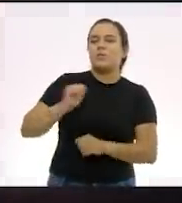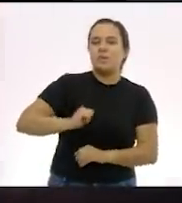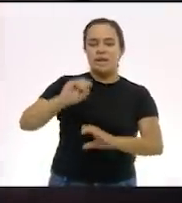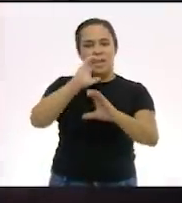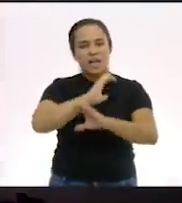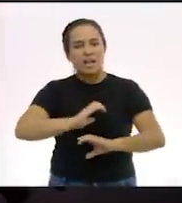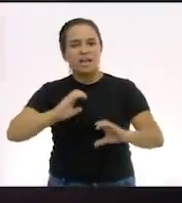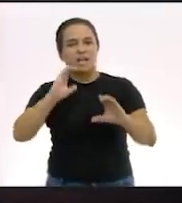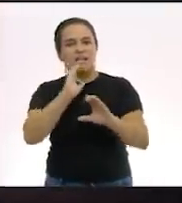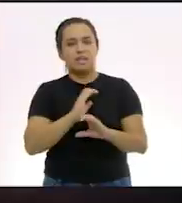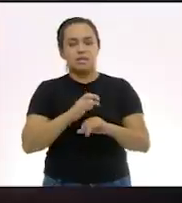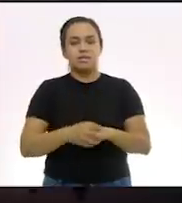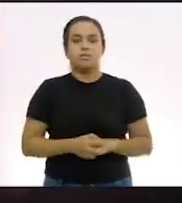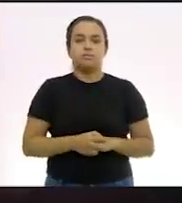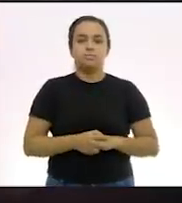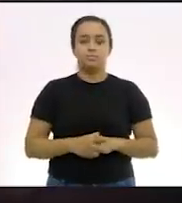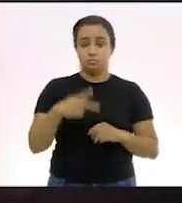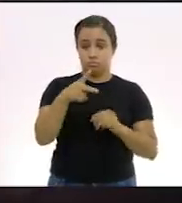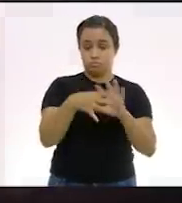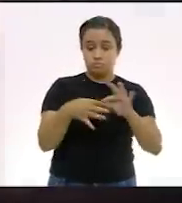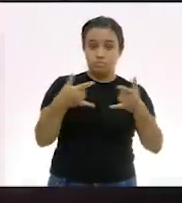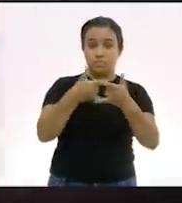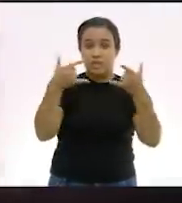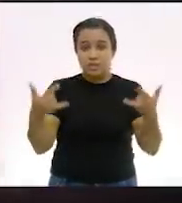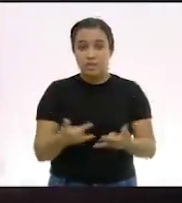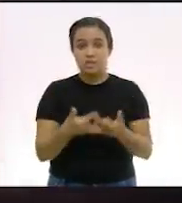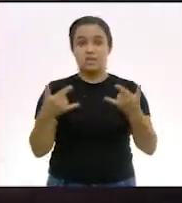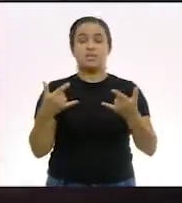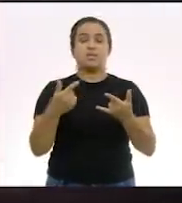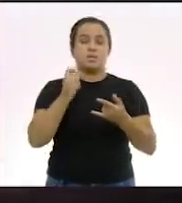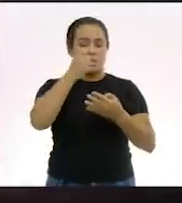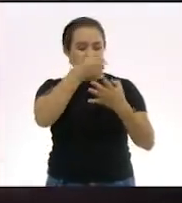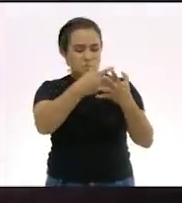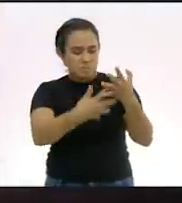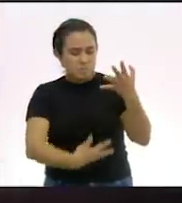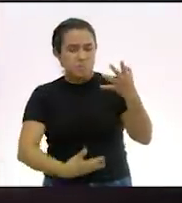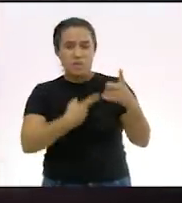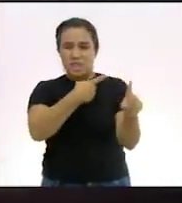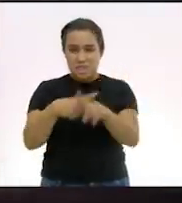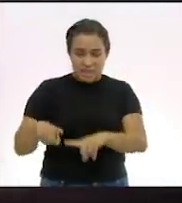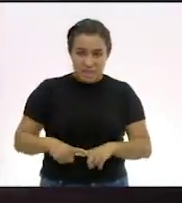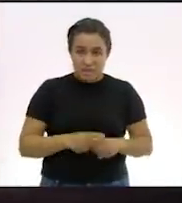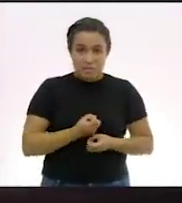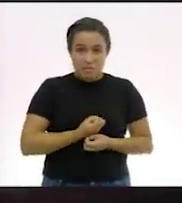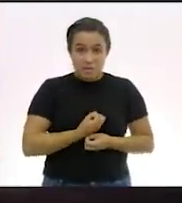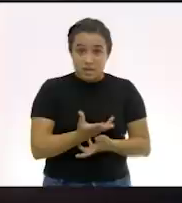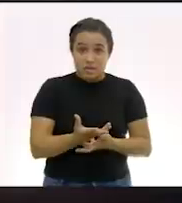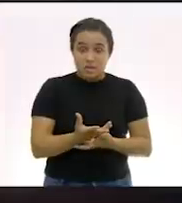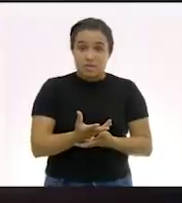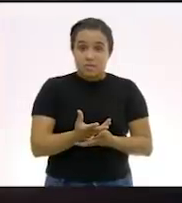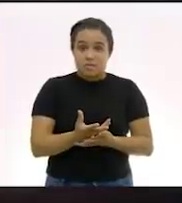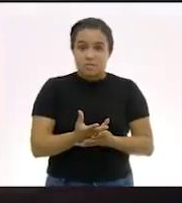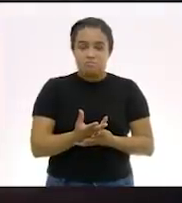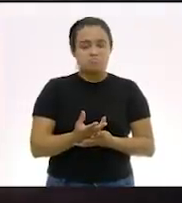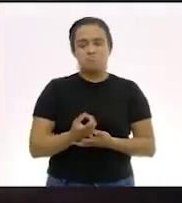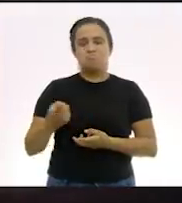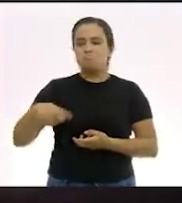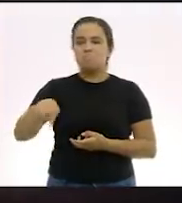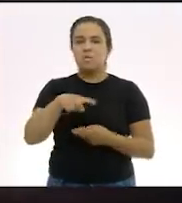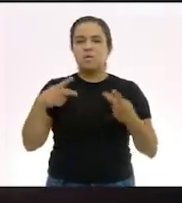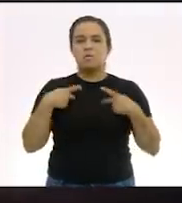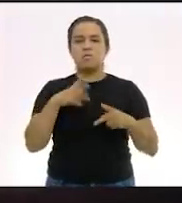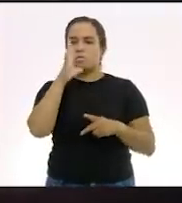un ashuele tiquitos, ni un ashuele titachilis o ticaquis, pampa polito no patatoli. Huaca mozacua y pan